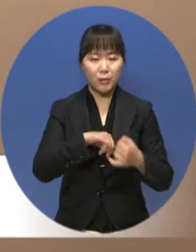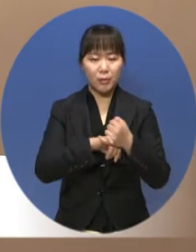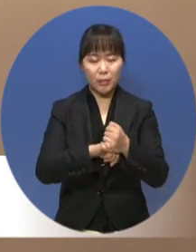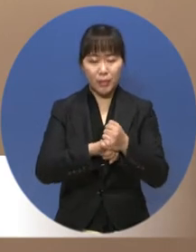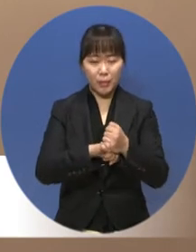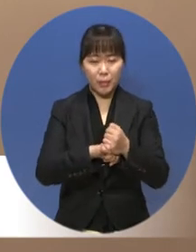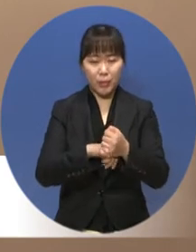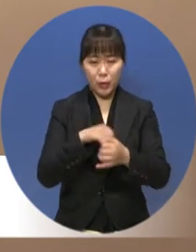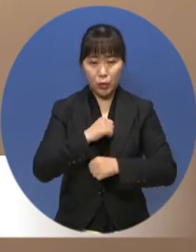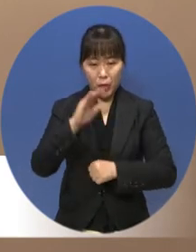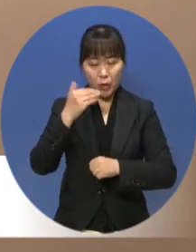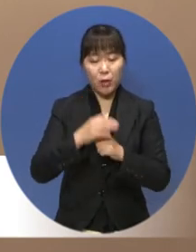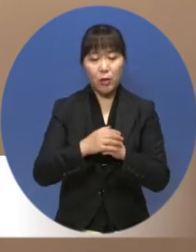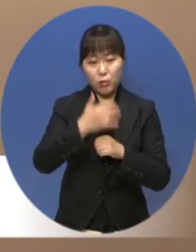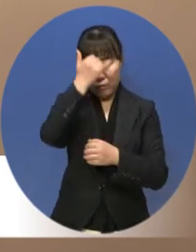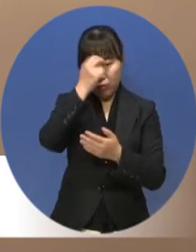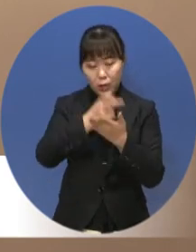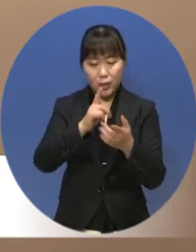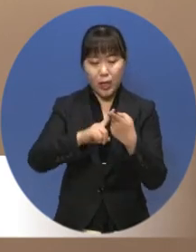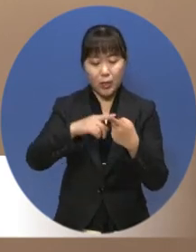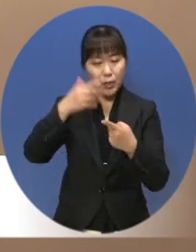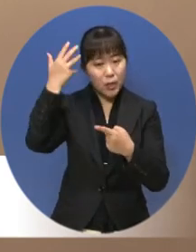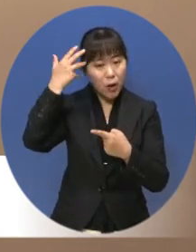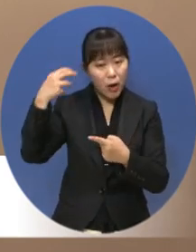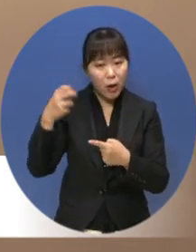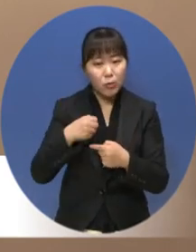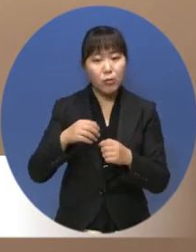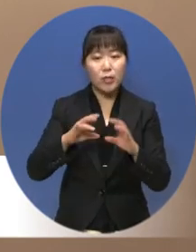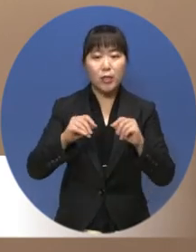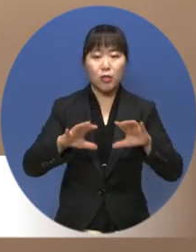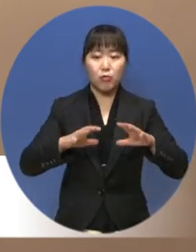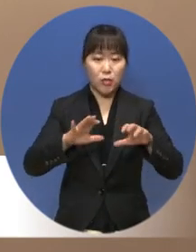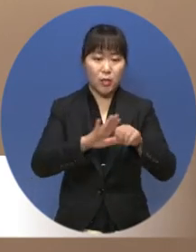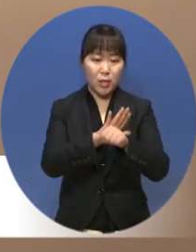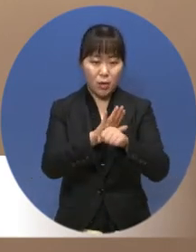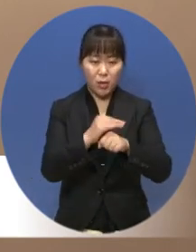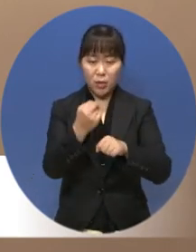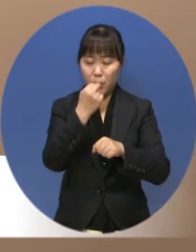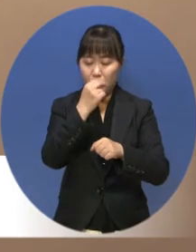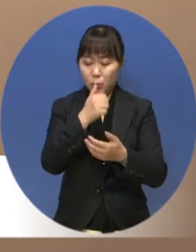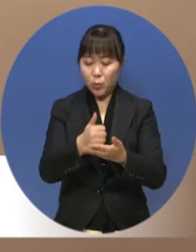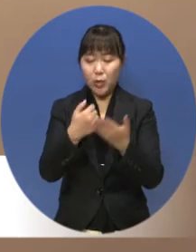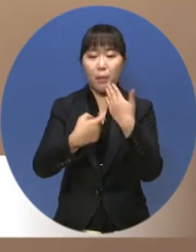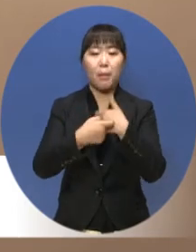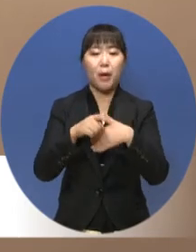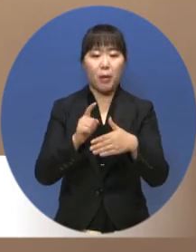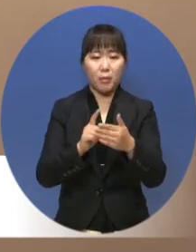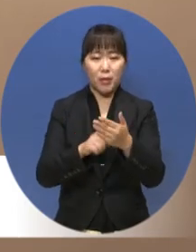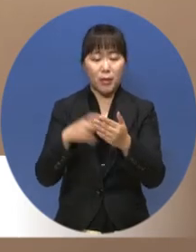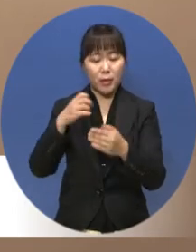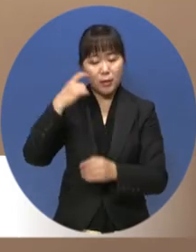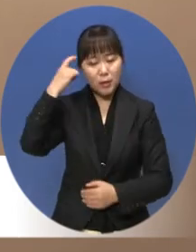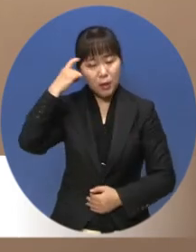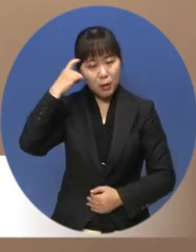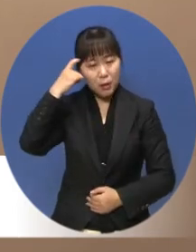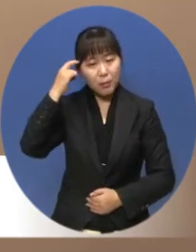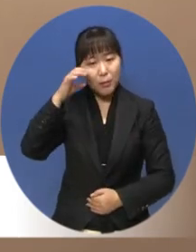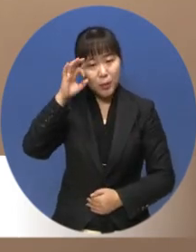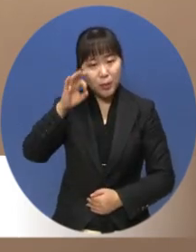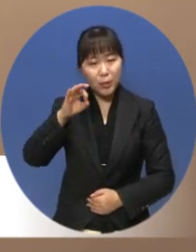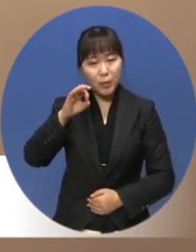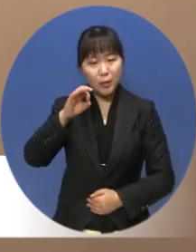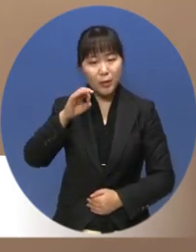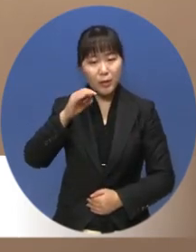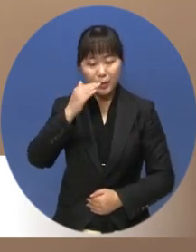지켜야 할 윤리 철학으로서의 지구 사랑과 생명 존중의 마음을 되새겨보는